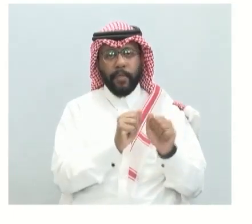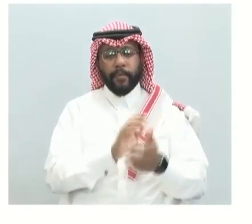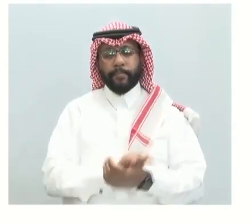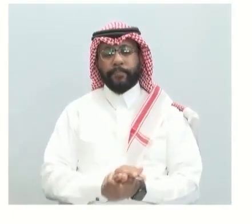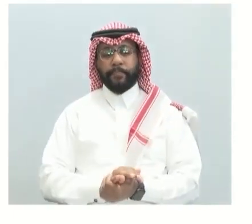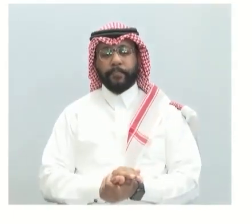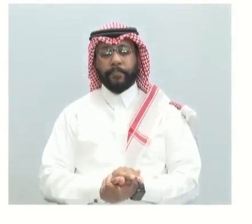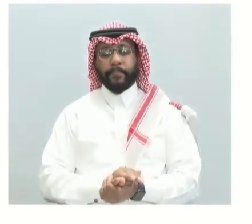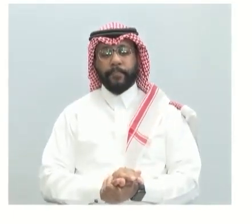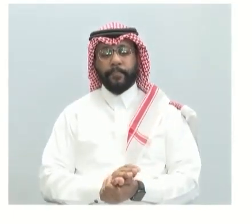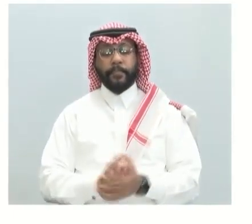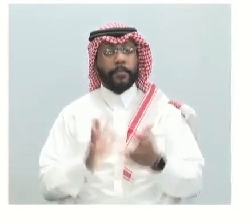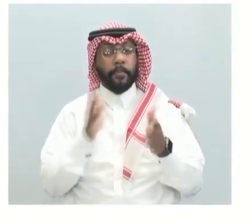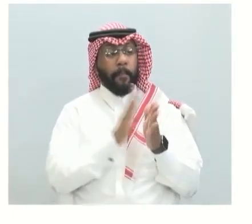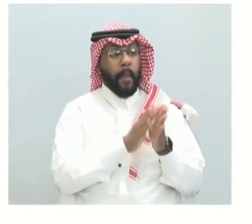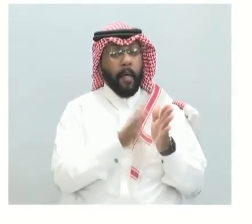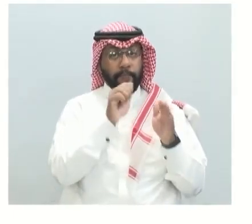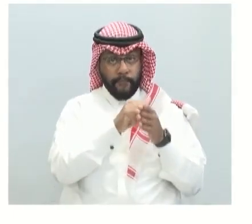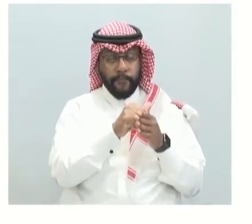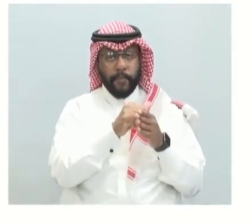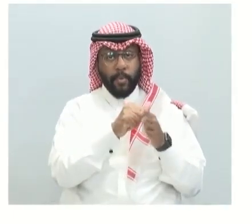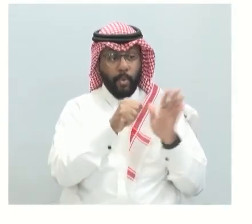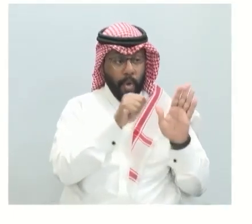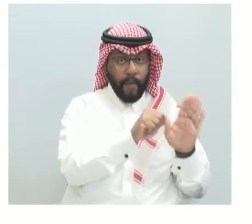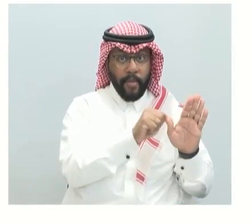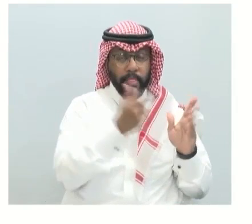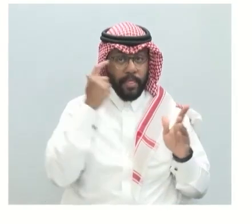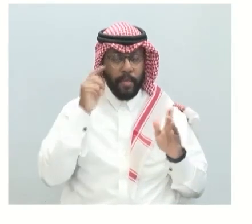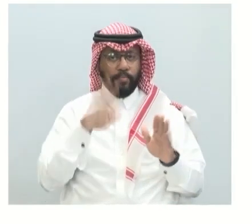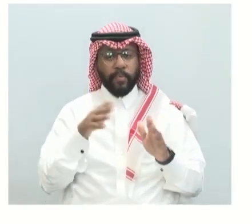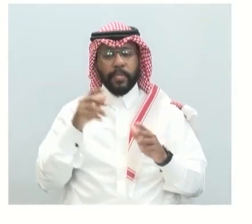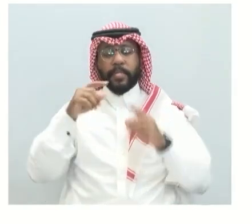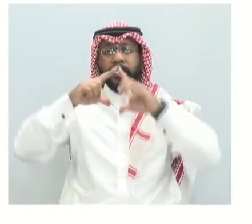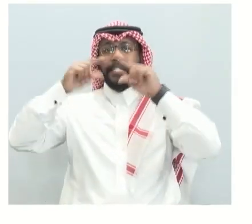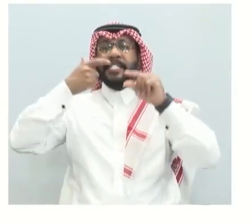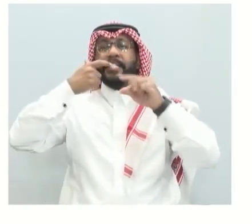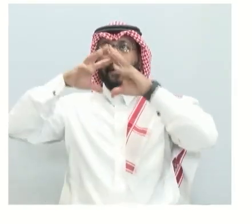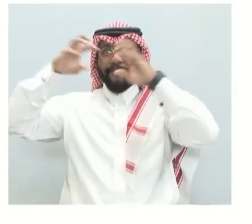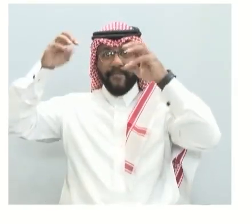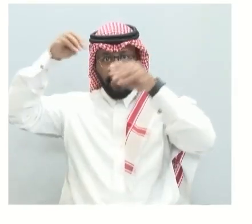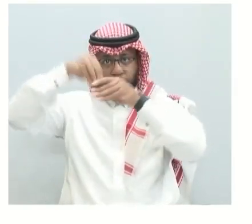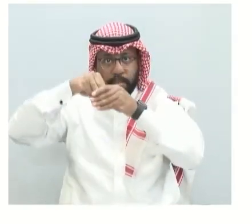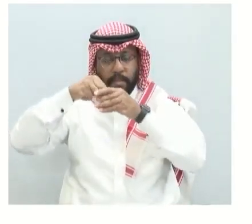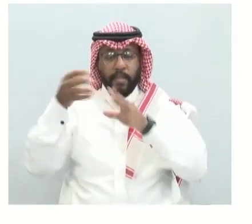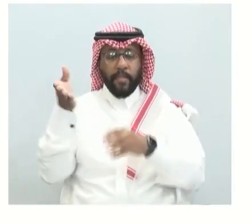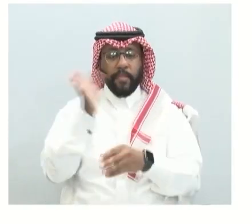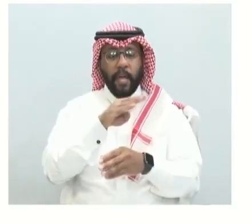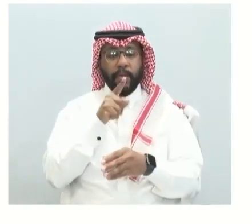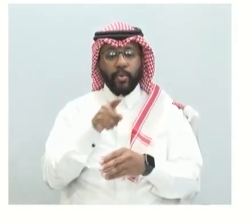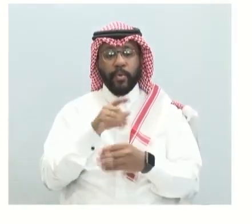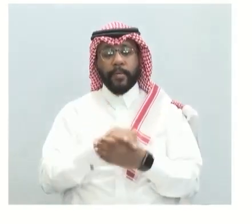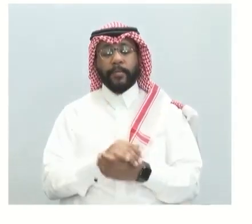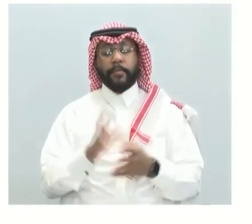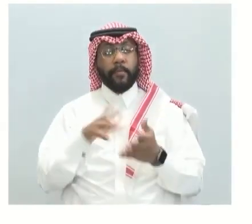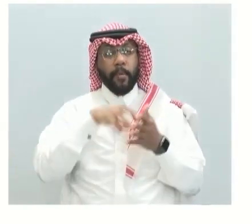اين توجد هذه الملفات والمجلدات تكون موجوده عاده في السحابه او في الكلاود طيب مشاركتها